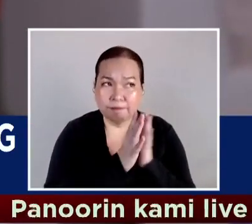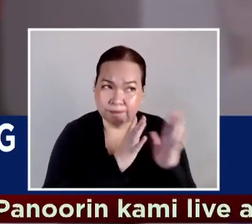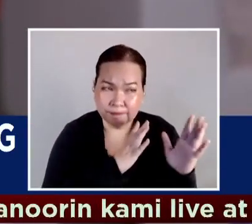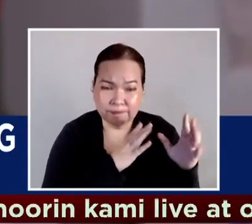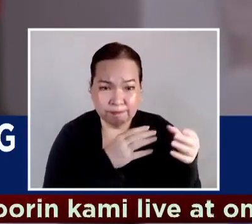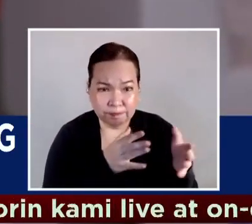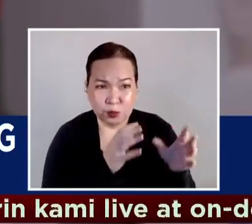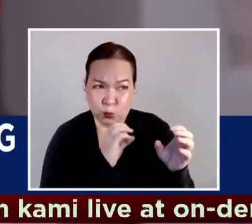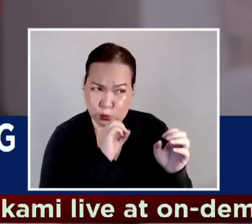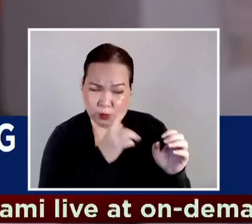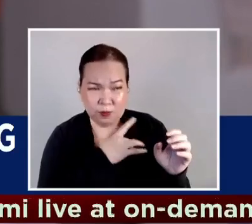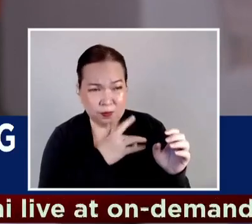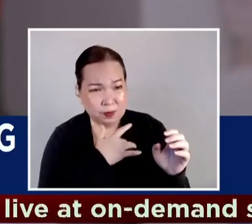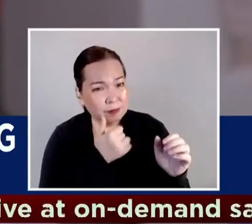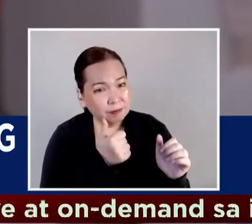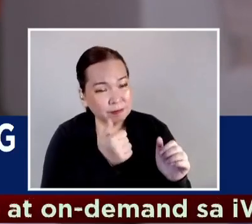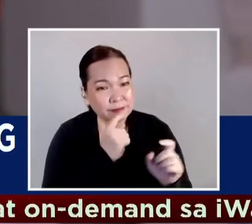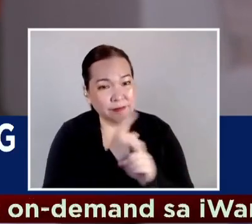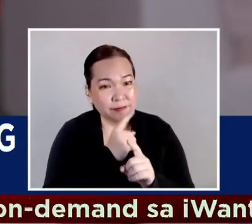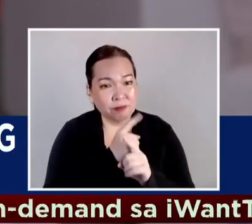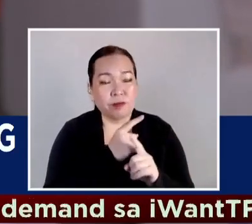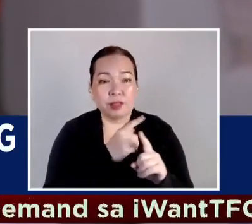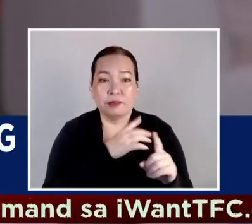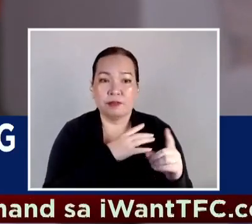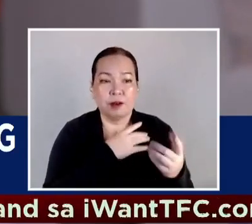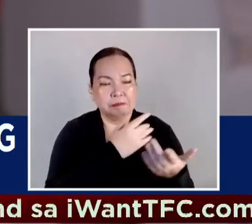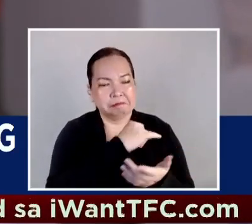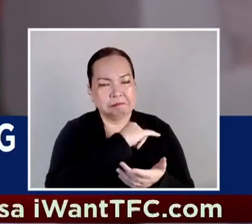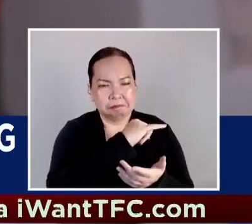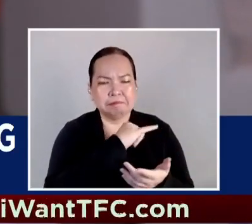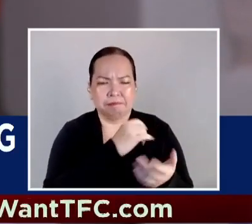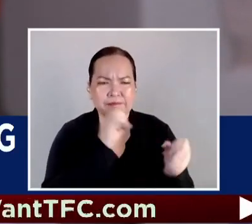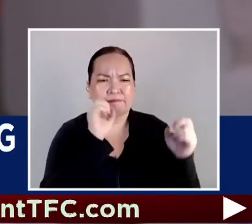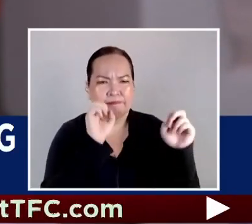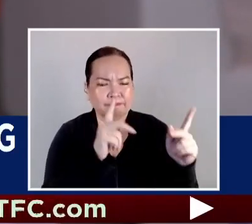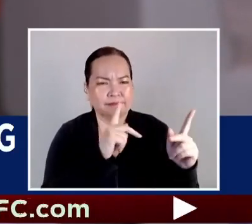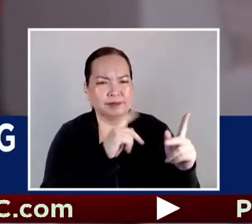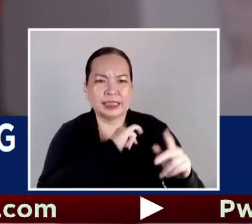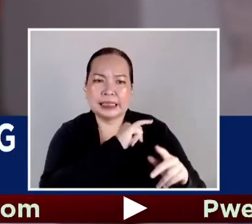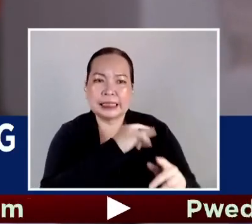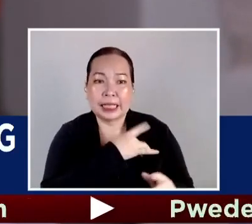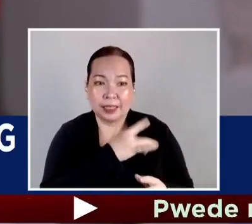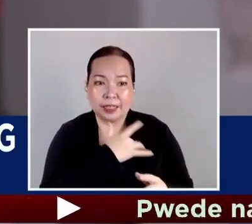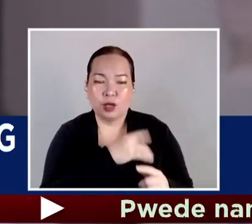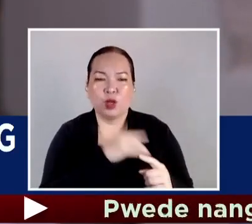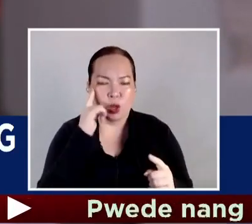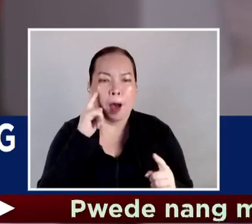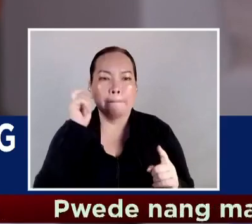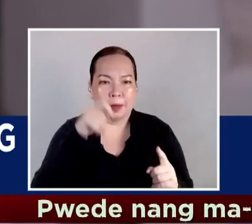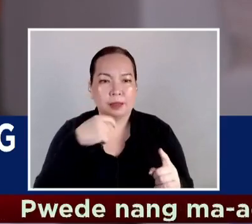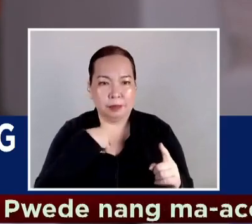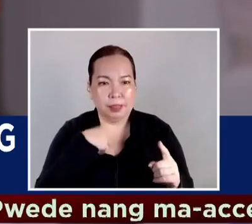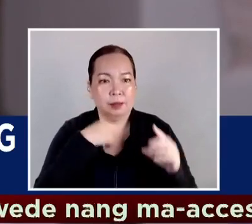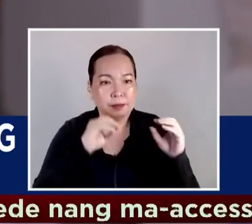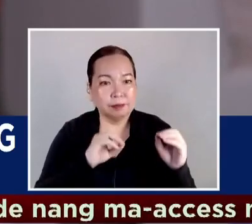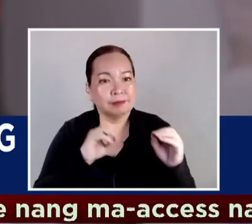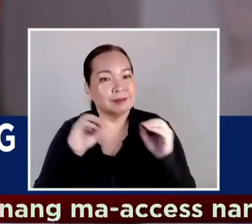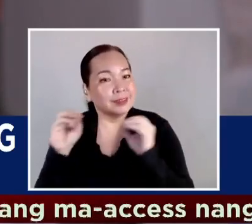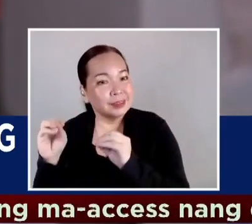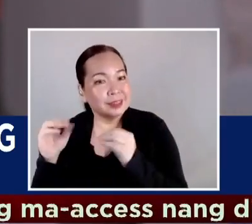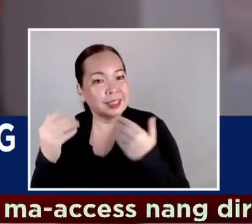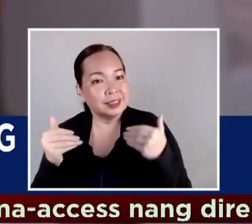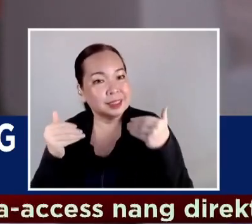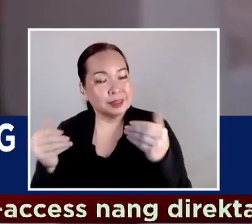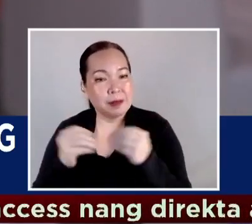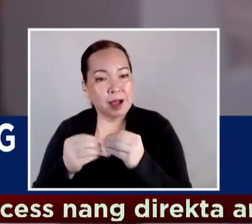would feel about it, and I'm glad that we shared the same sentiments. He thought that it was about time for me to be able to grow on